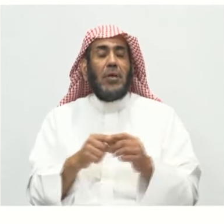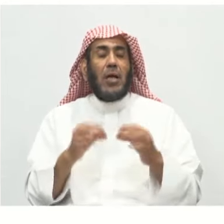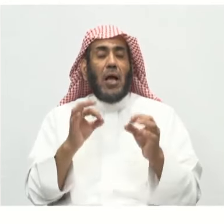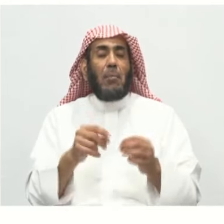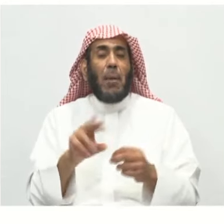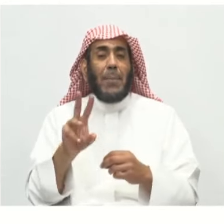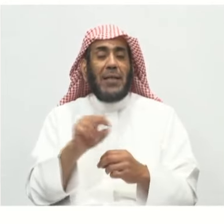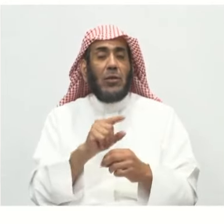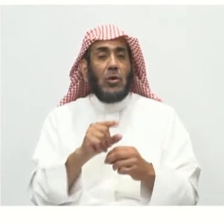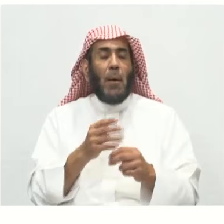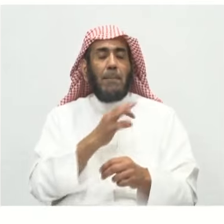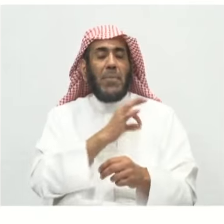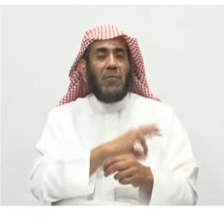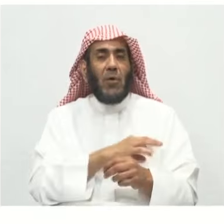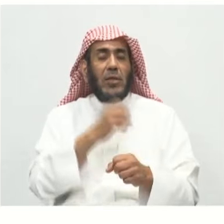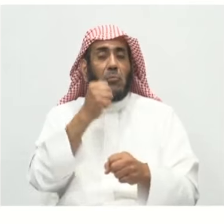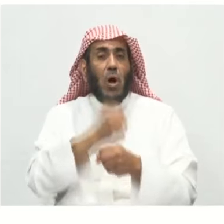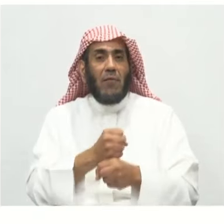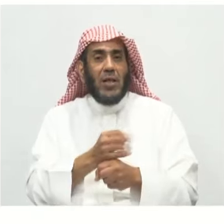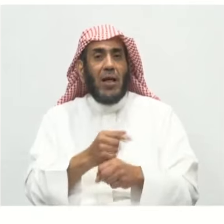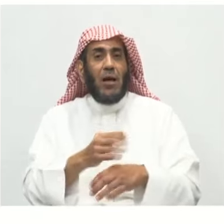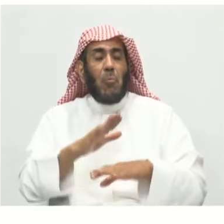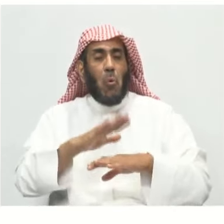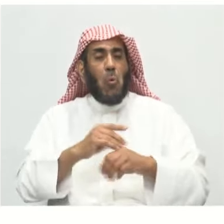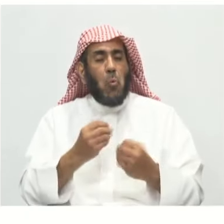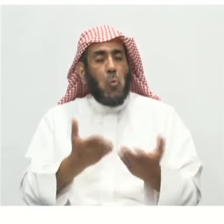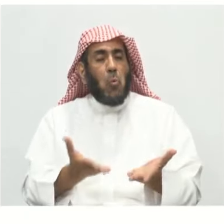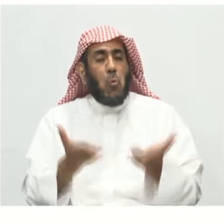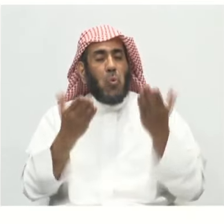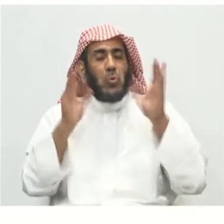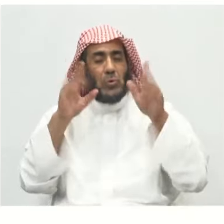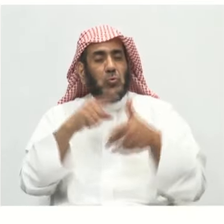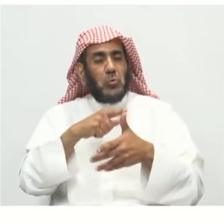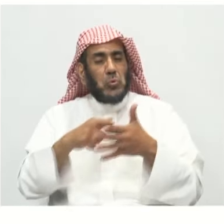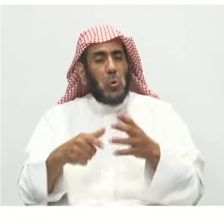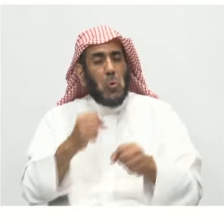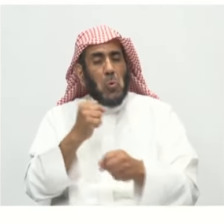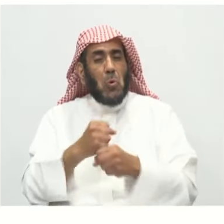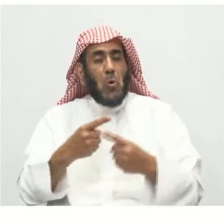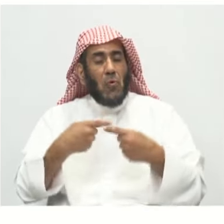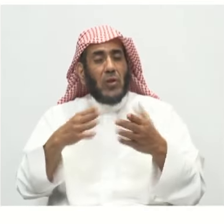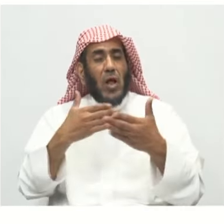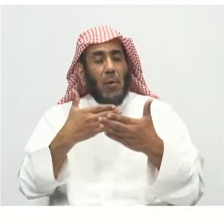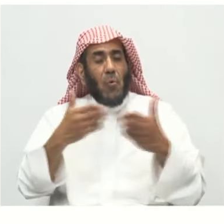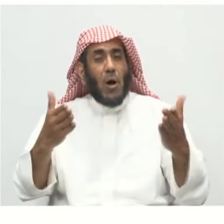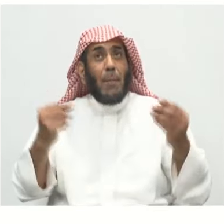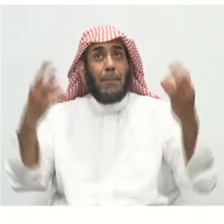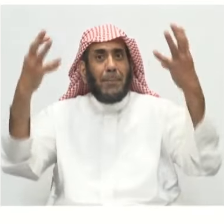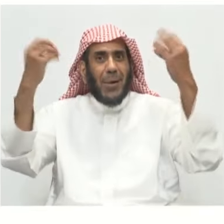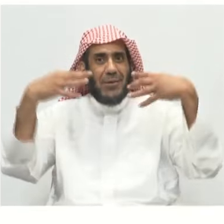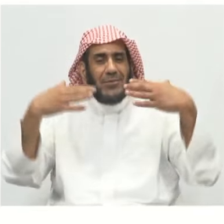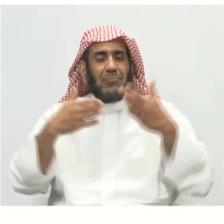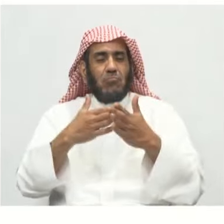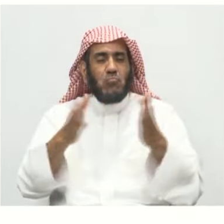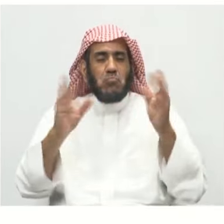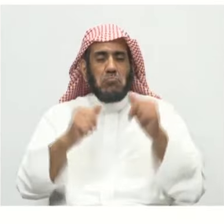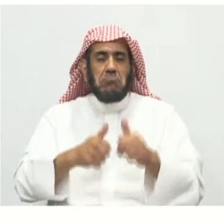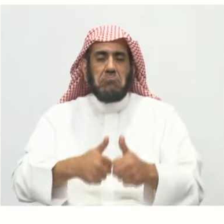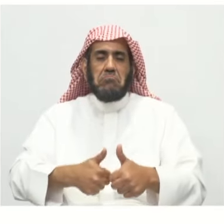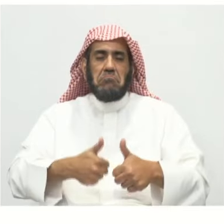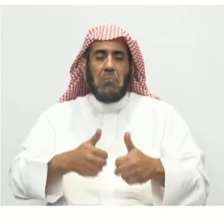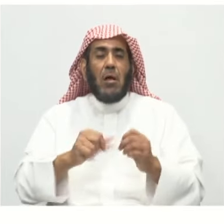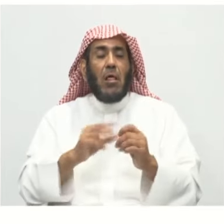ياتي هنا من فوائد المحافظه على اداء الصلاه طبعا هو ذكر فائده الثالثه فتحها لا ابواب الرزق ان الصلاه تفتح ابواب الرزق ايضا